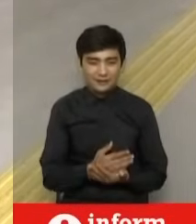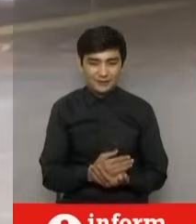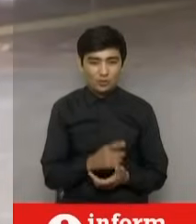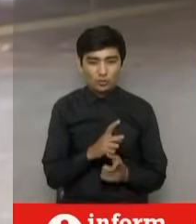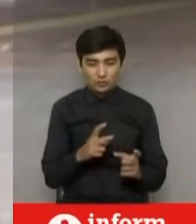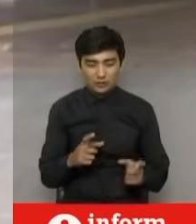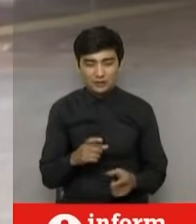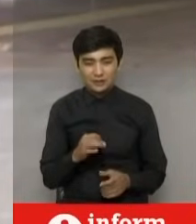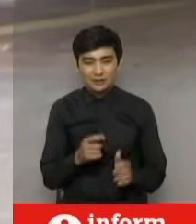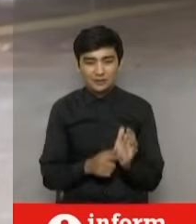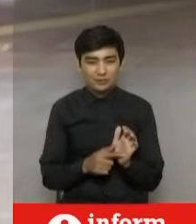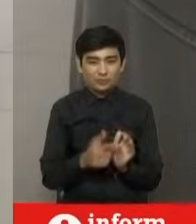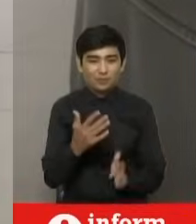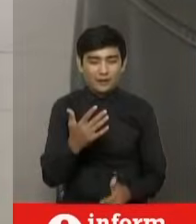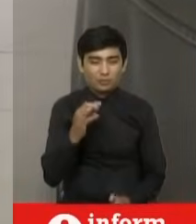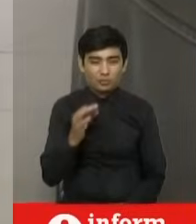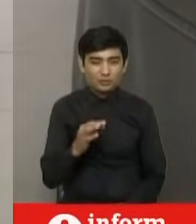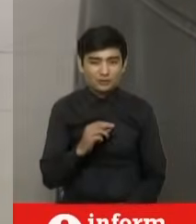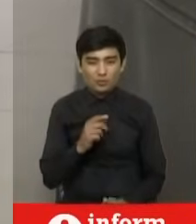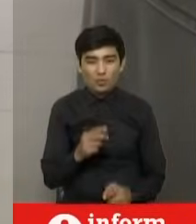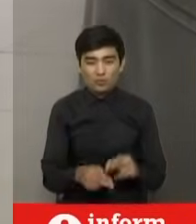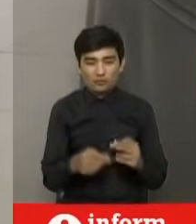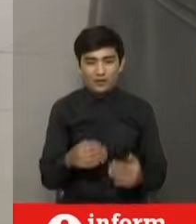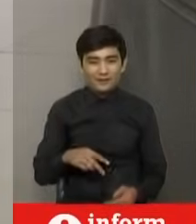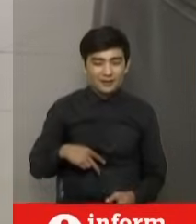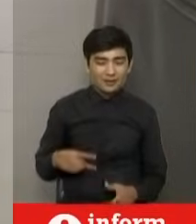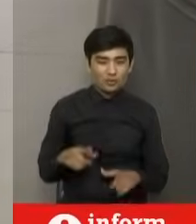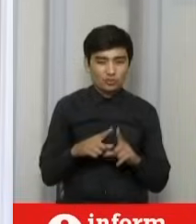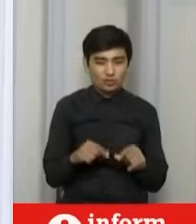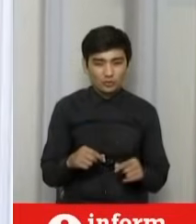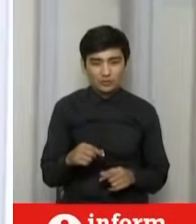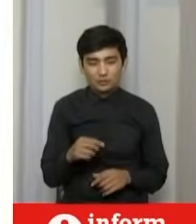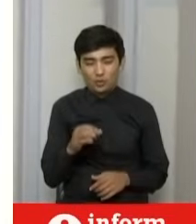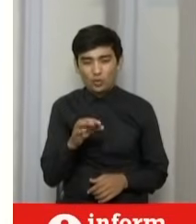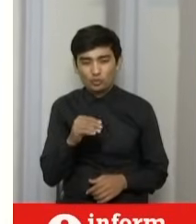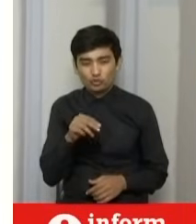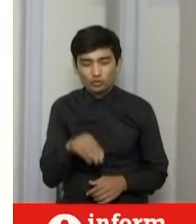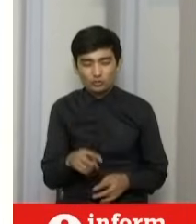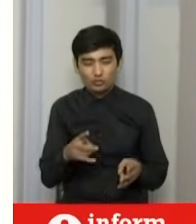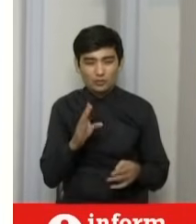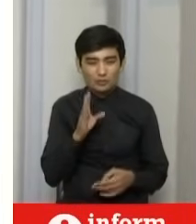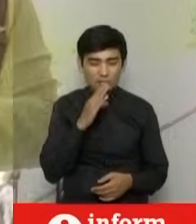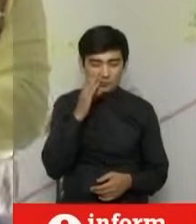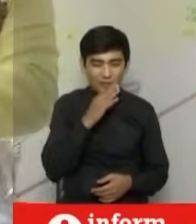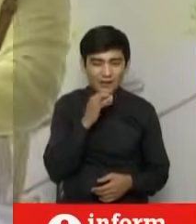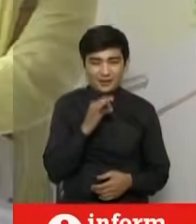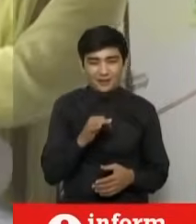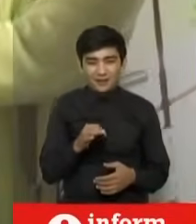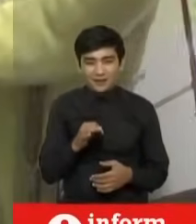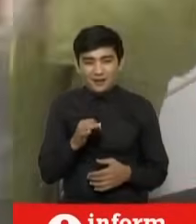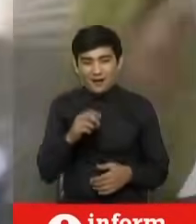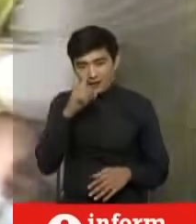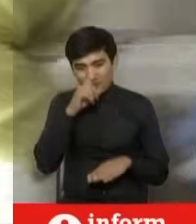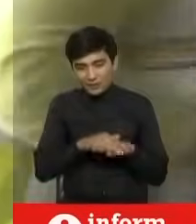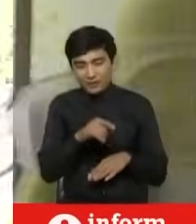Люди. 75% закончено. Директору школы предстоит держать отчеты перед родителями и перед акиматом. В городском отделе